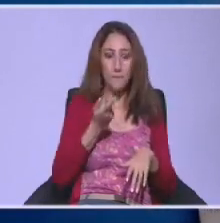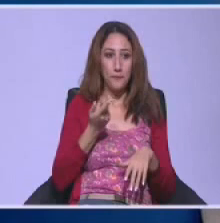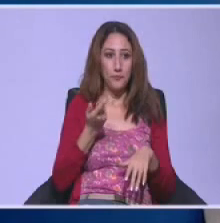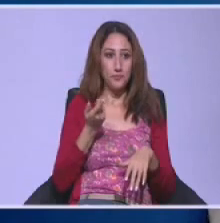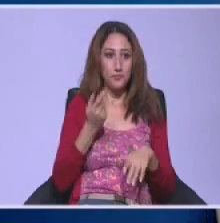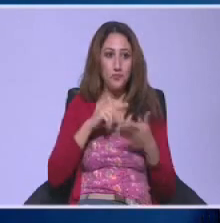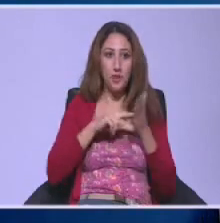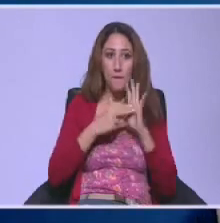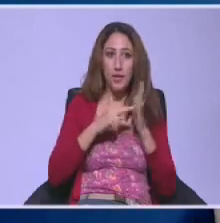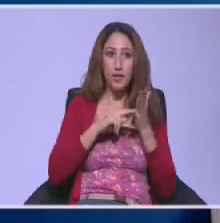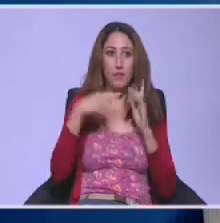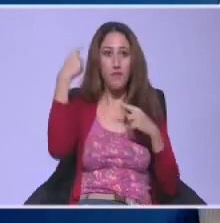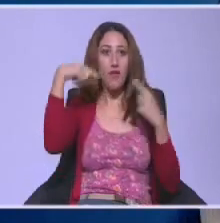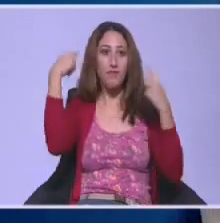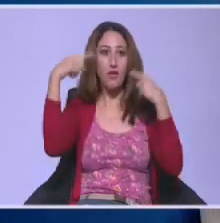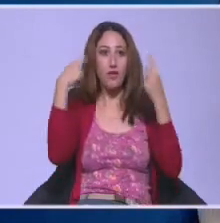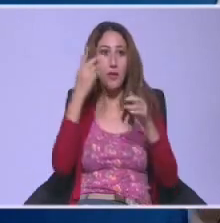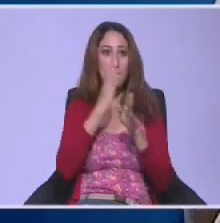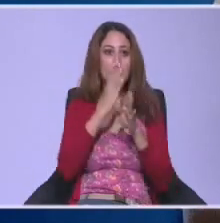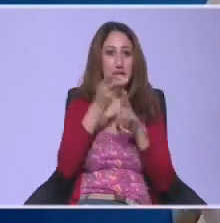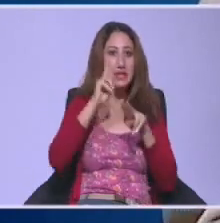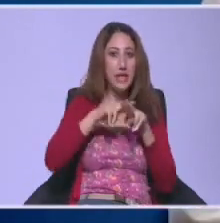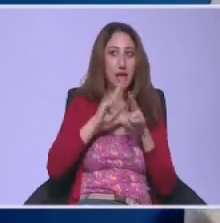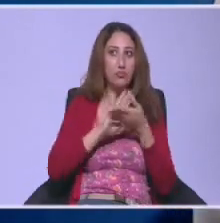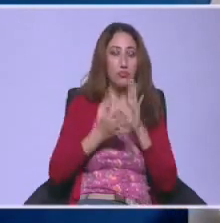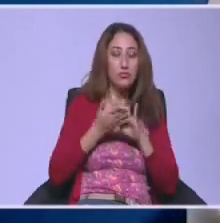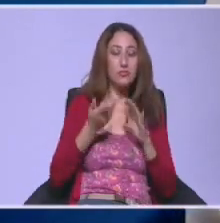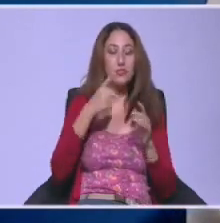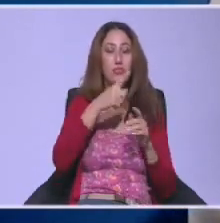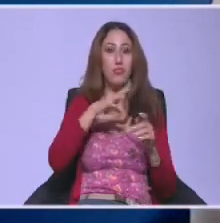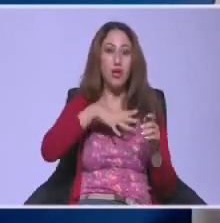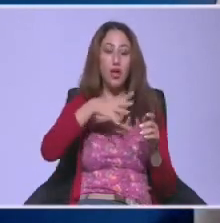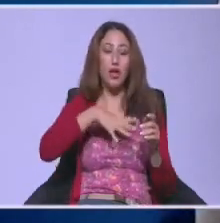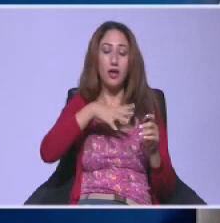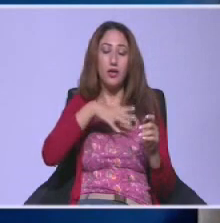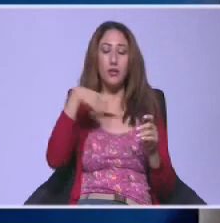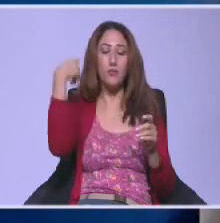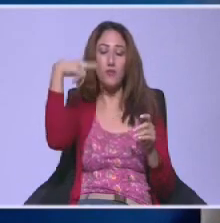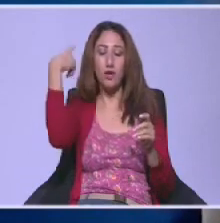هعرف امثل تاني، يعني كل الافكار دي جاتلي.